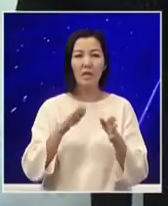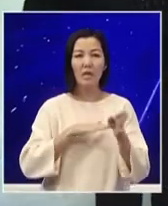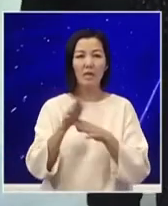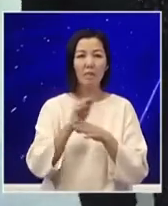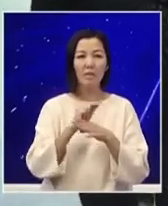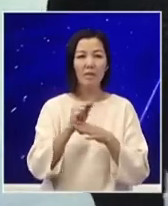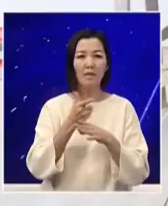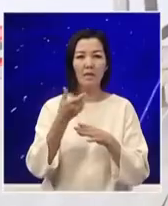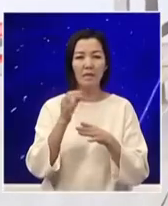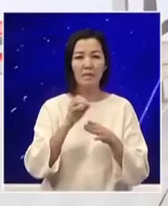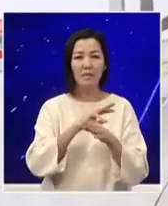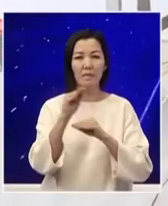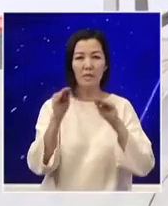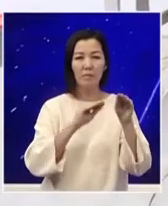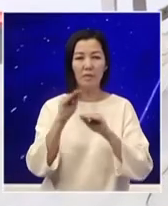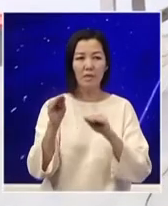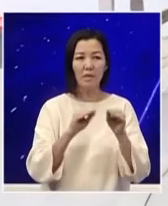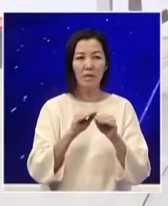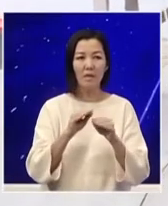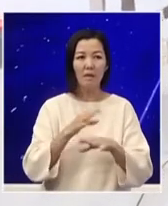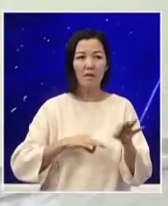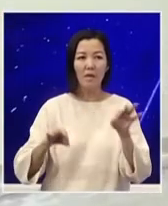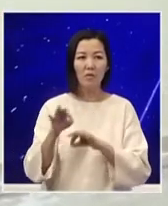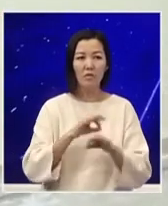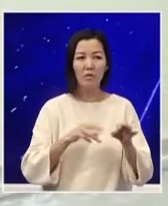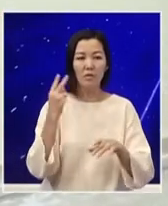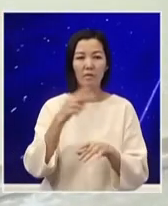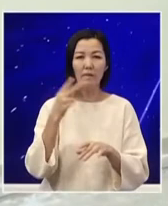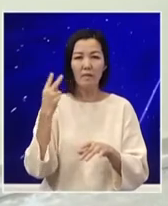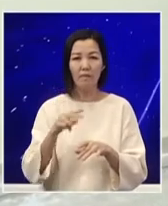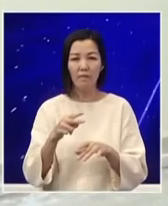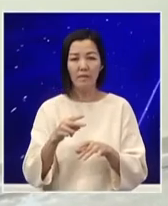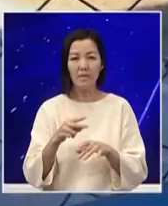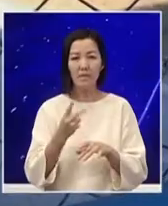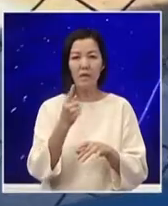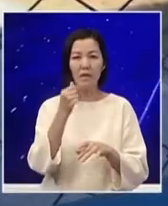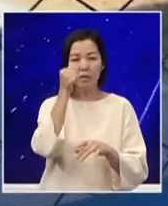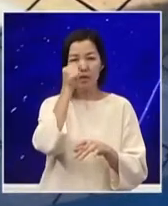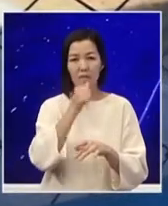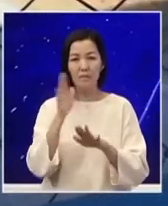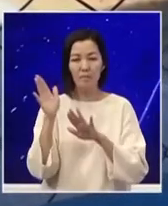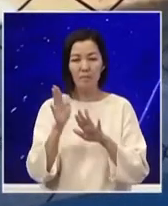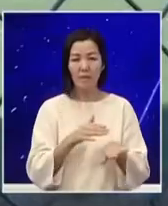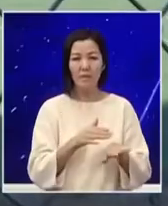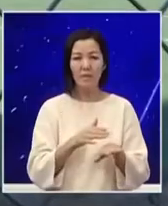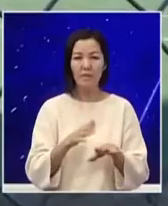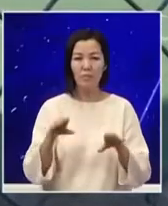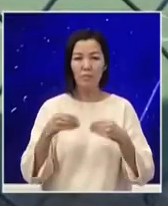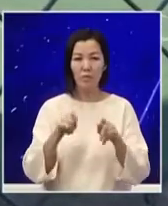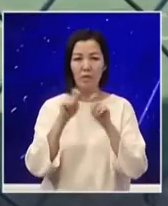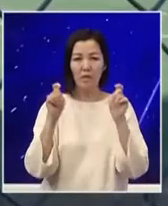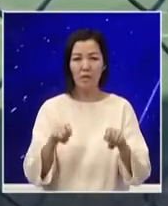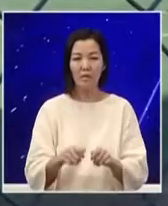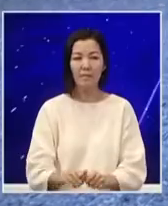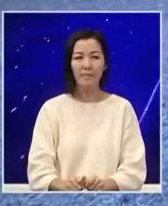школы и газоснабжение также ведутся в рамках дорожной карты занятости 2020. Уже через месяц учреждение образования будет сдано в